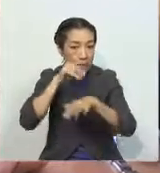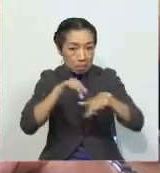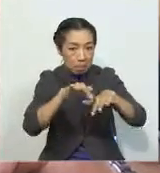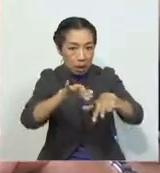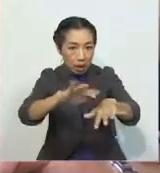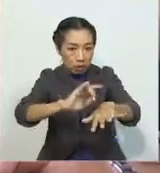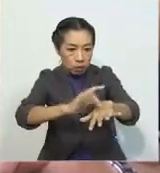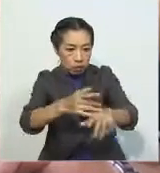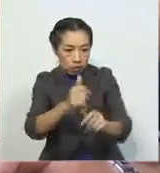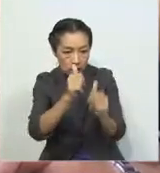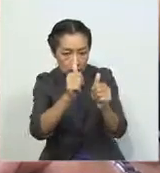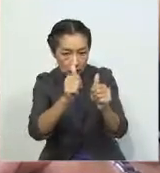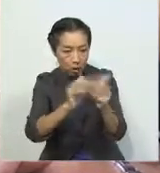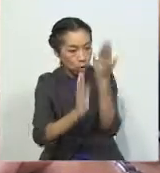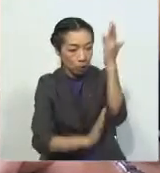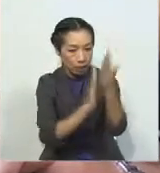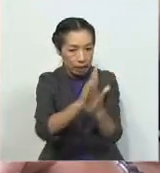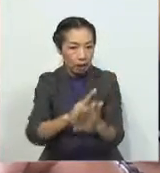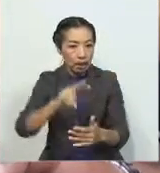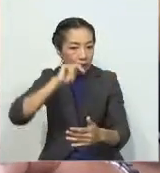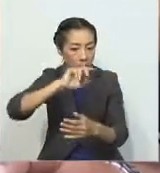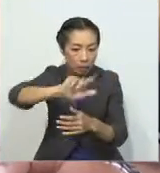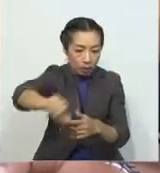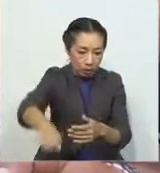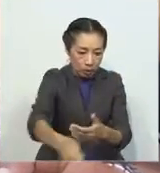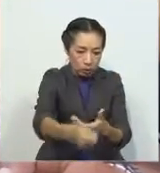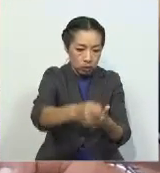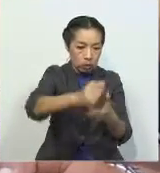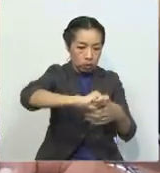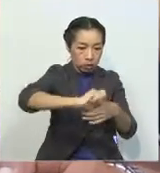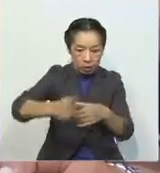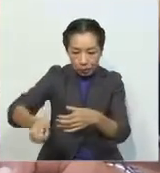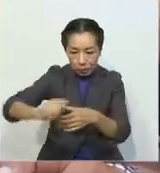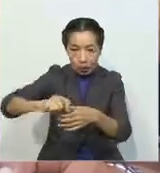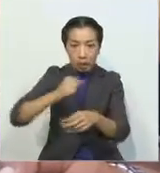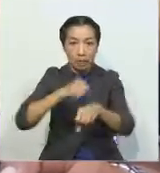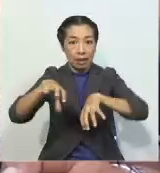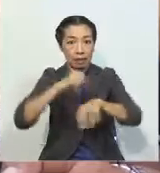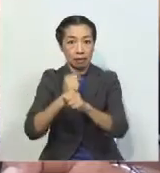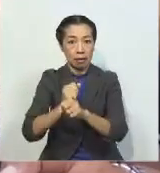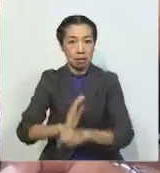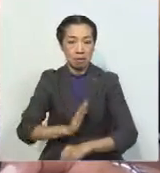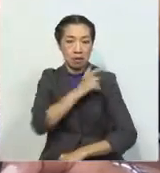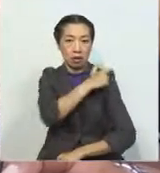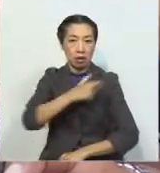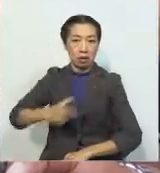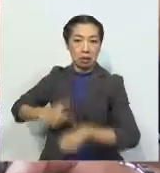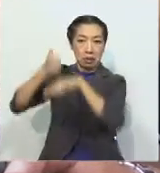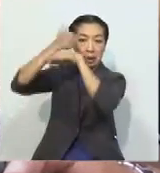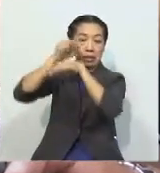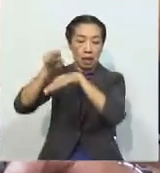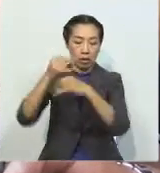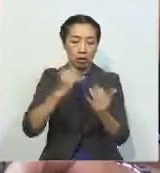ากแหล่งน้ำศักดิ์สิทธิ์ทั่วประเทศเพื่อใช้ในการพระราชพิธีบรมราชาภิเษกว่าขณะนี้ในส่วนของจัง